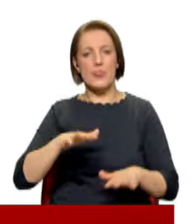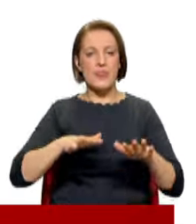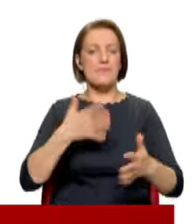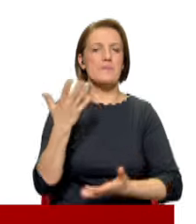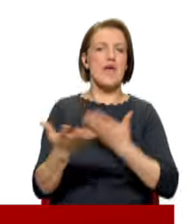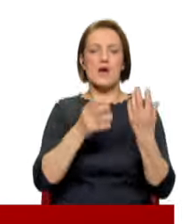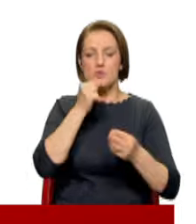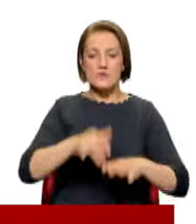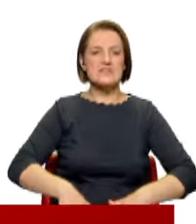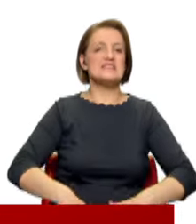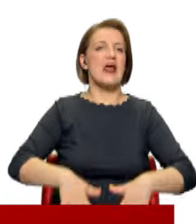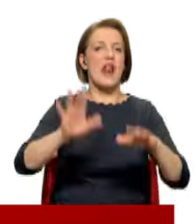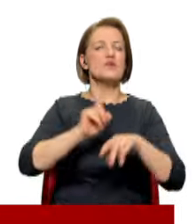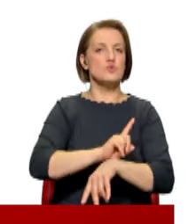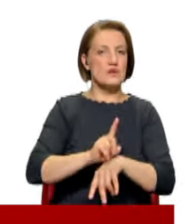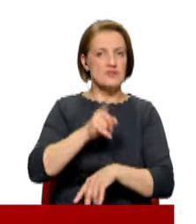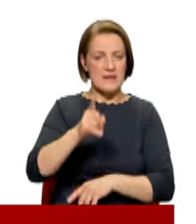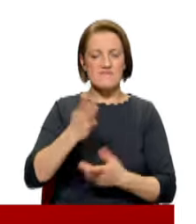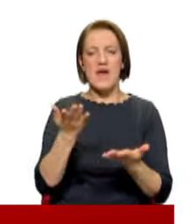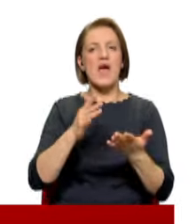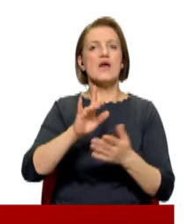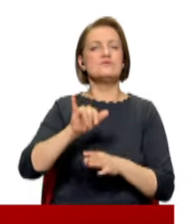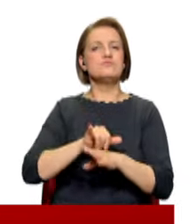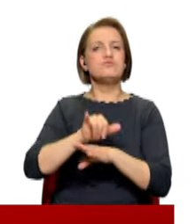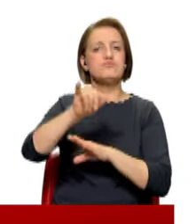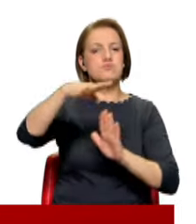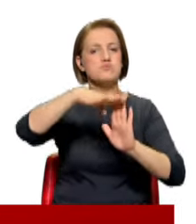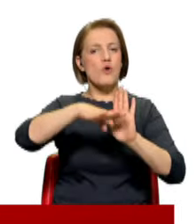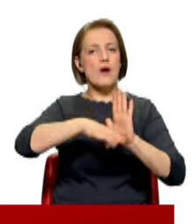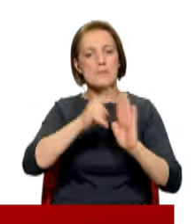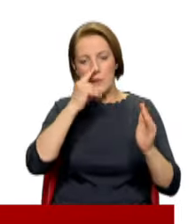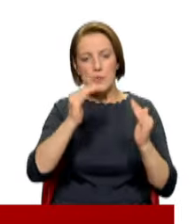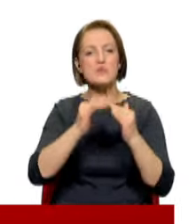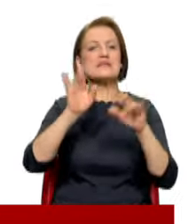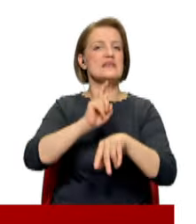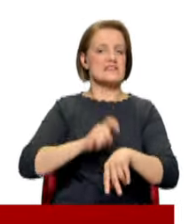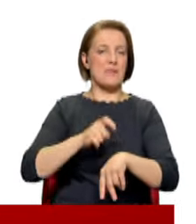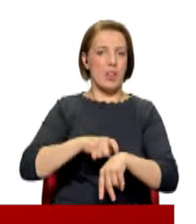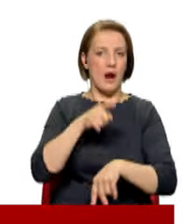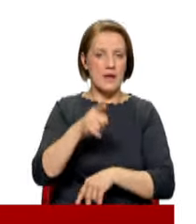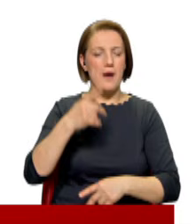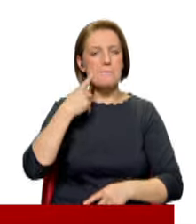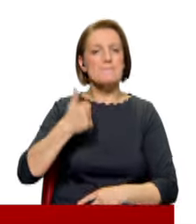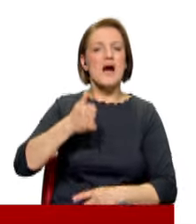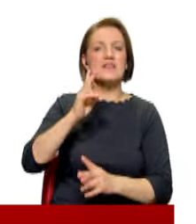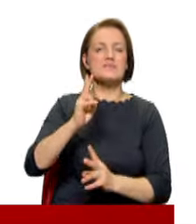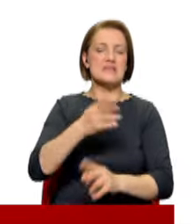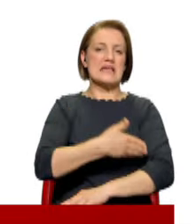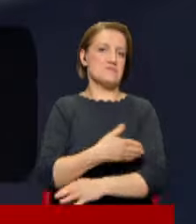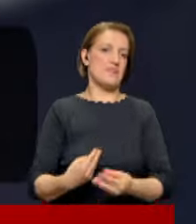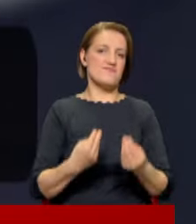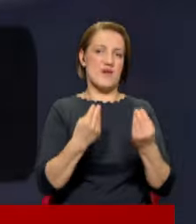yangın sel gibi afet süreçlerinde ve tarifeli uçuşların programlarla örtüşmediği zamanlarda bakanlığımıza hizmet